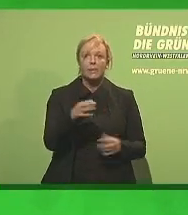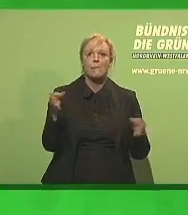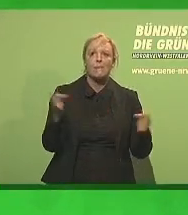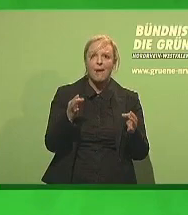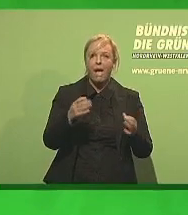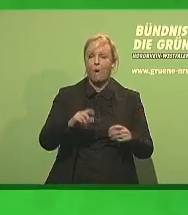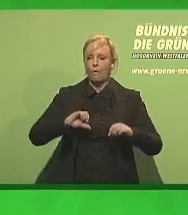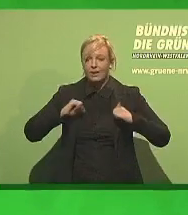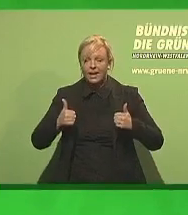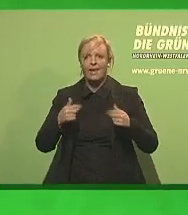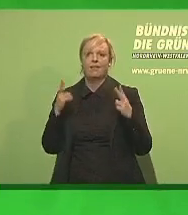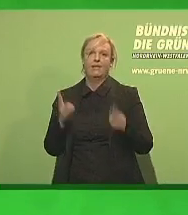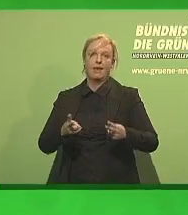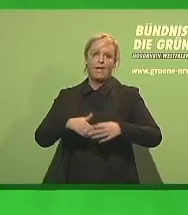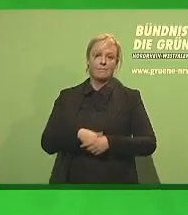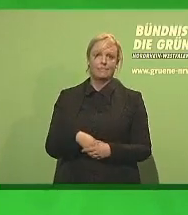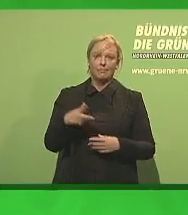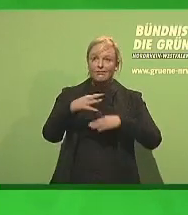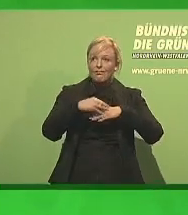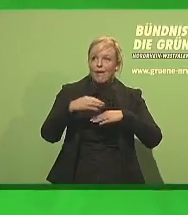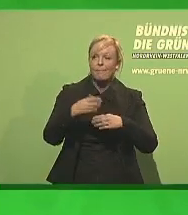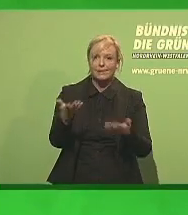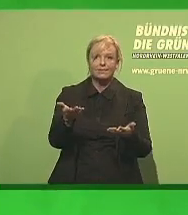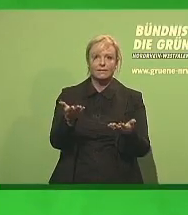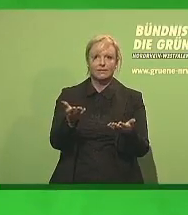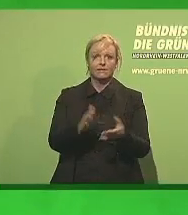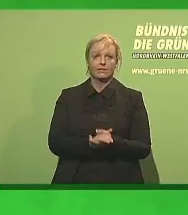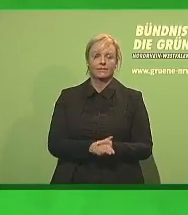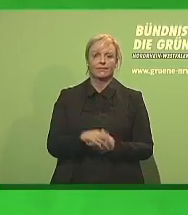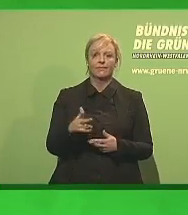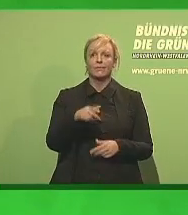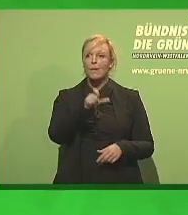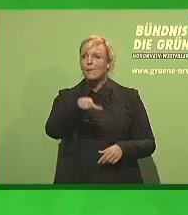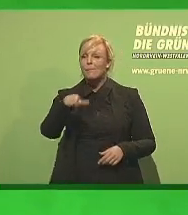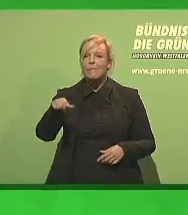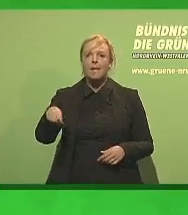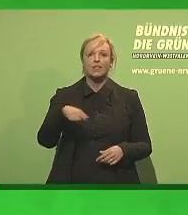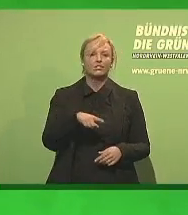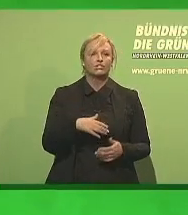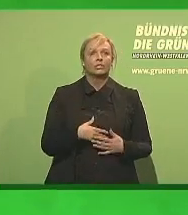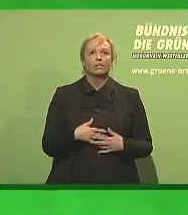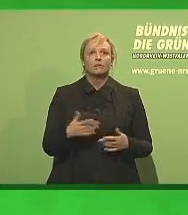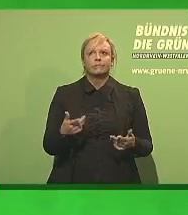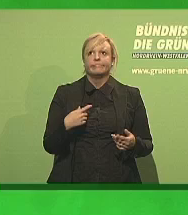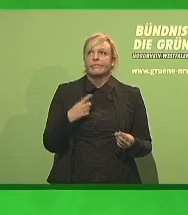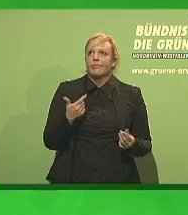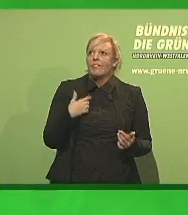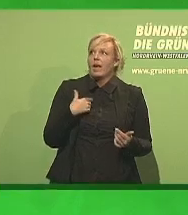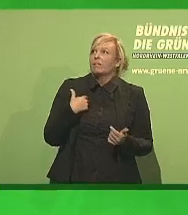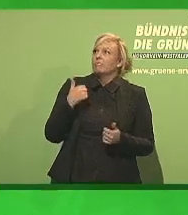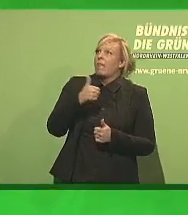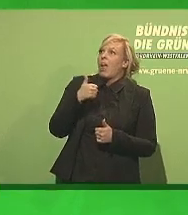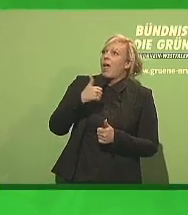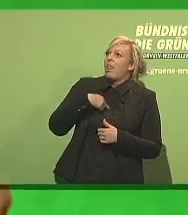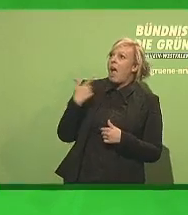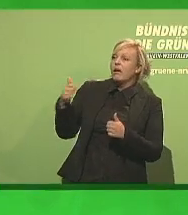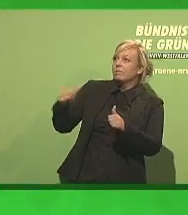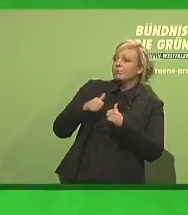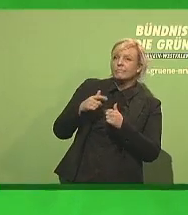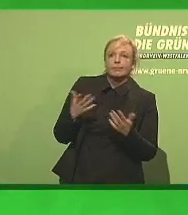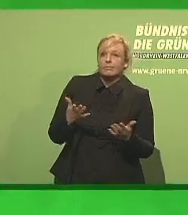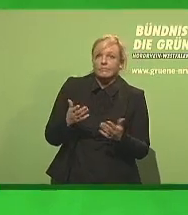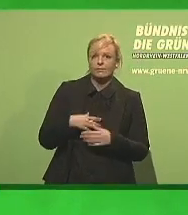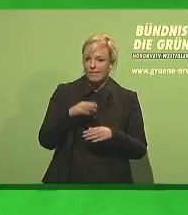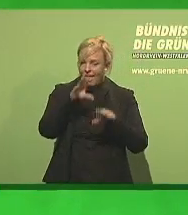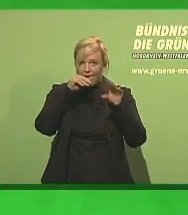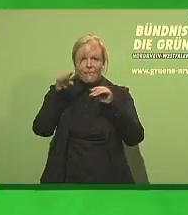auch vermisst. Und das nehmen die Menschen wahr. Sie werden vermisst. Das ist eine ganz reale Erfahrung bei ganz vielen. Das spüren